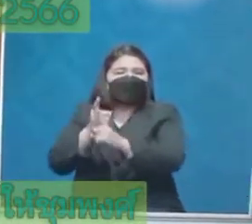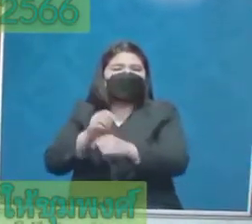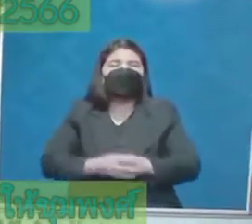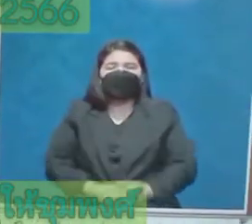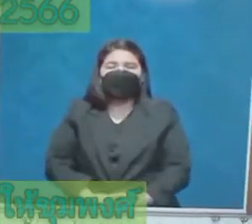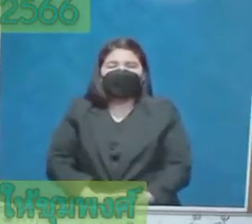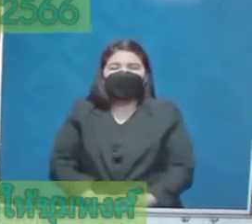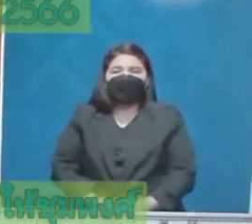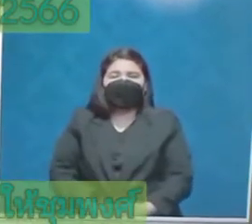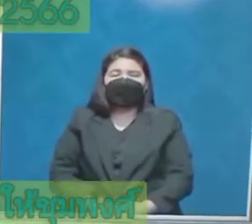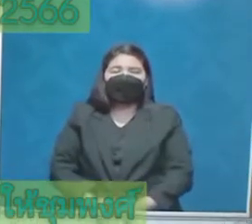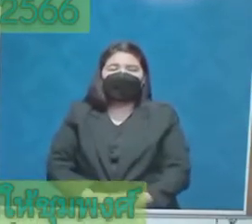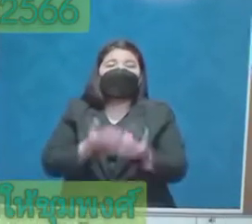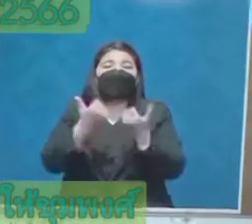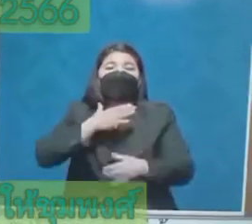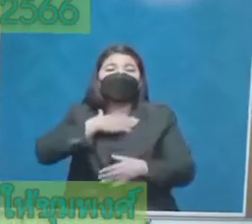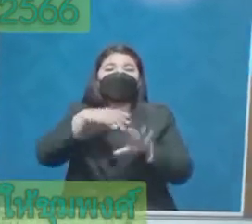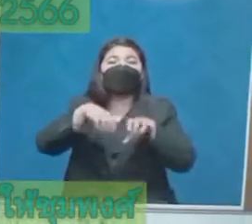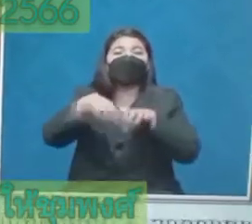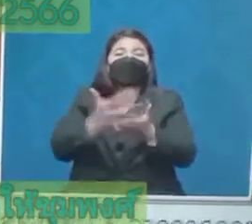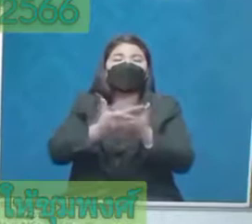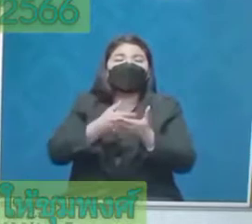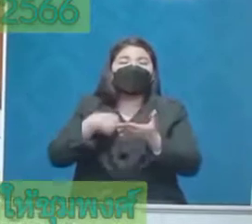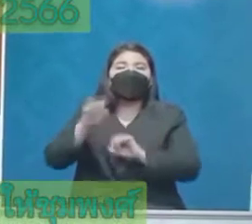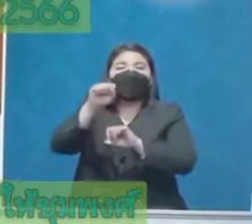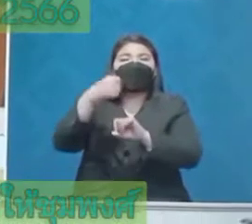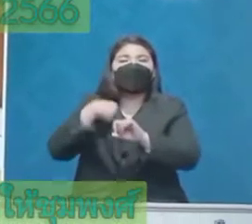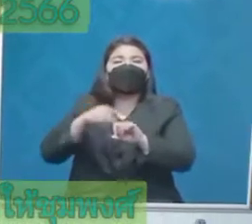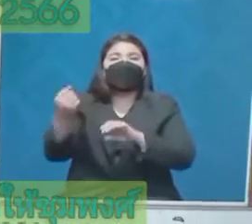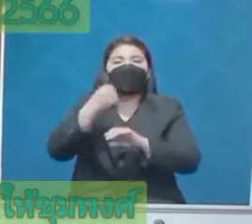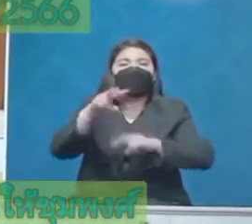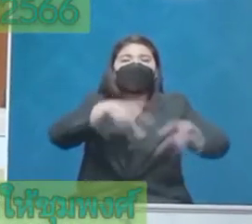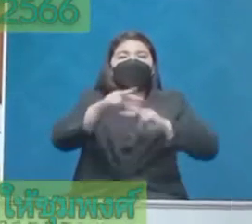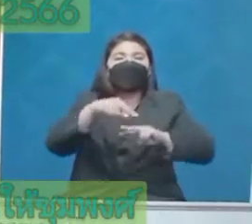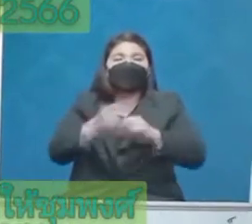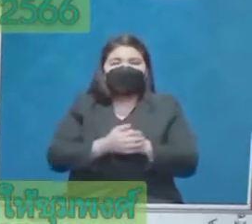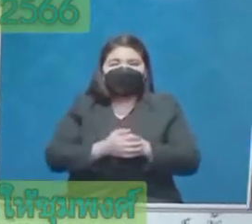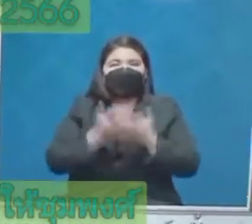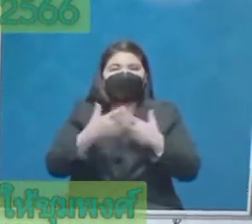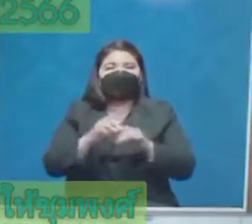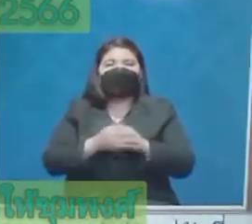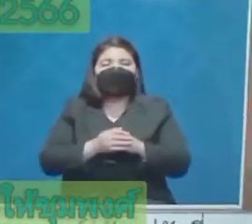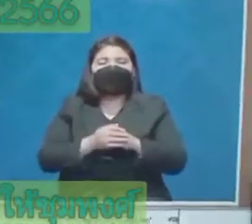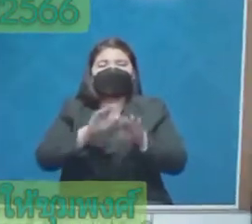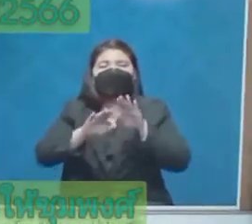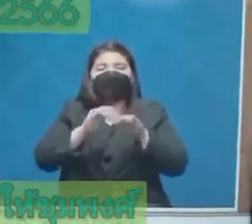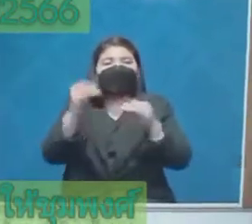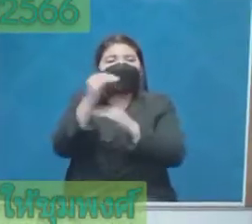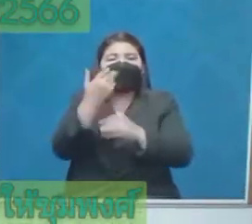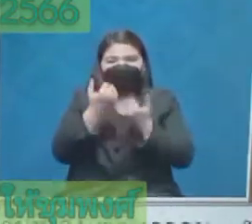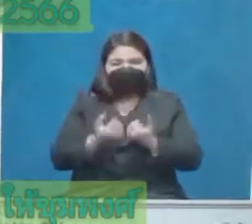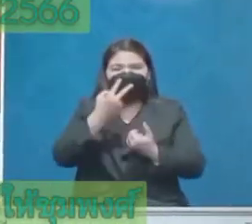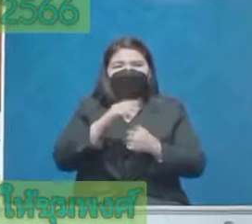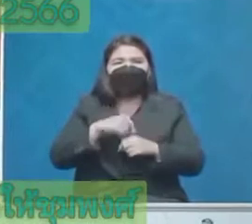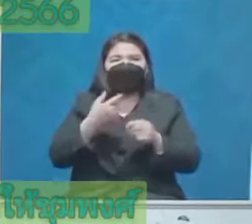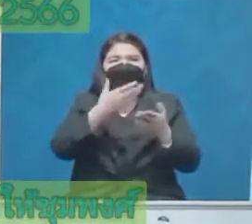นะครับวันนี้เราก็จัดสรรเงินให้ลงไปตามประกาศคณะกรรมการกระจายอำนาจให้องค์กรปกครองส่วนท้องถิ่นตามสัดส่วนที่กำหนดวันนี้ท่านต้องรู้ว่าภารกิ